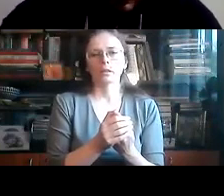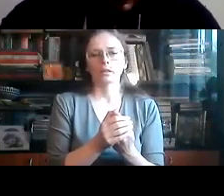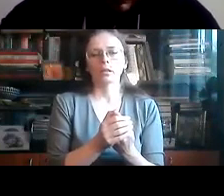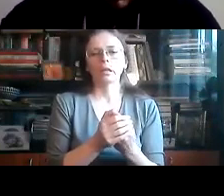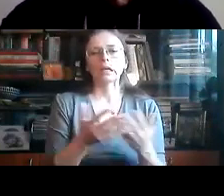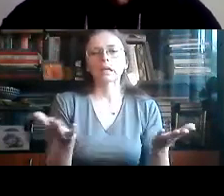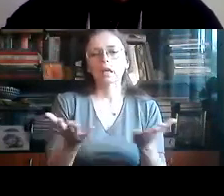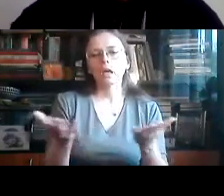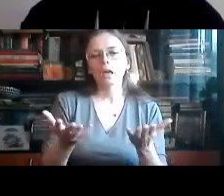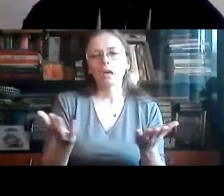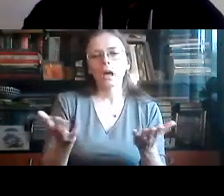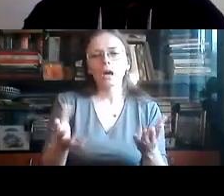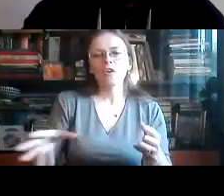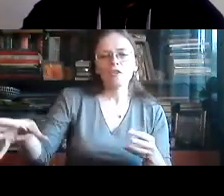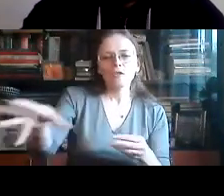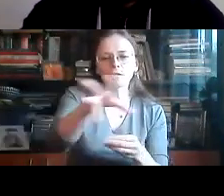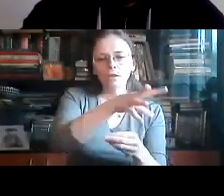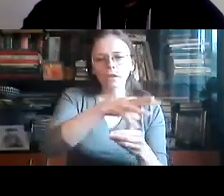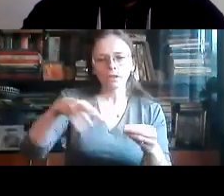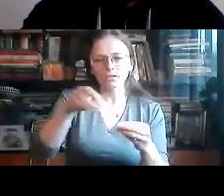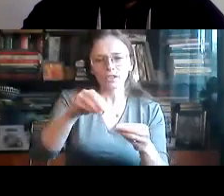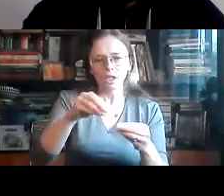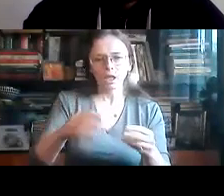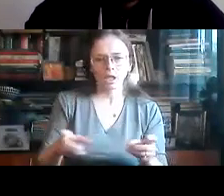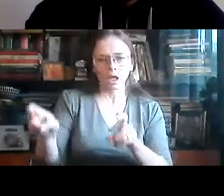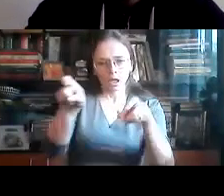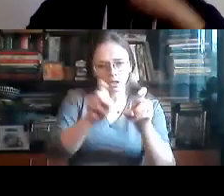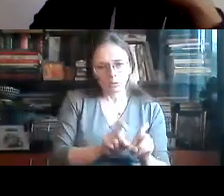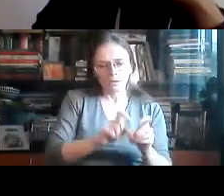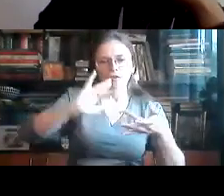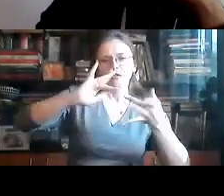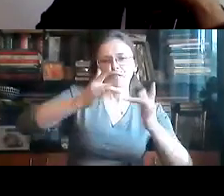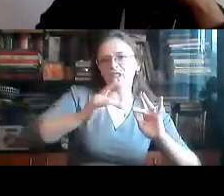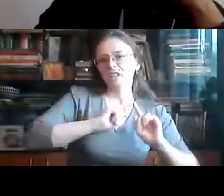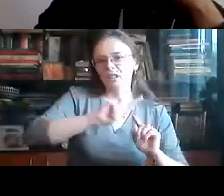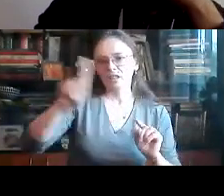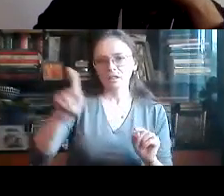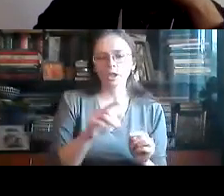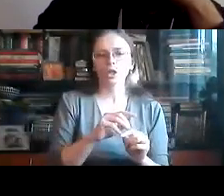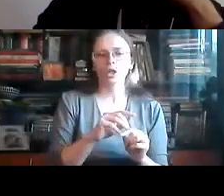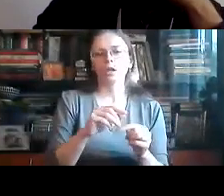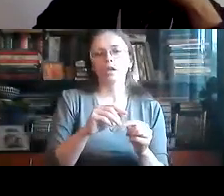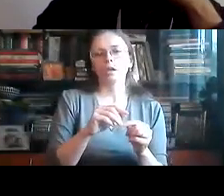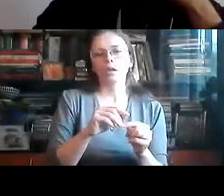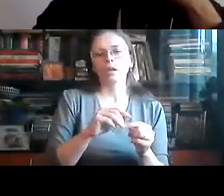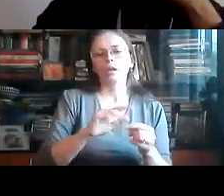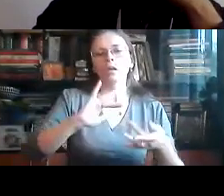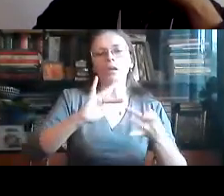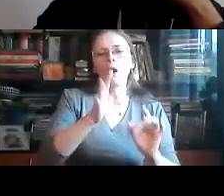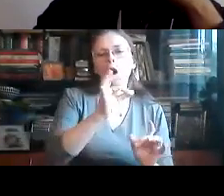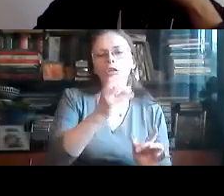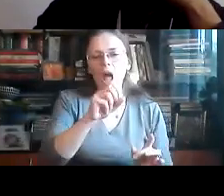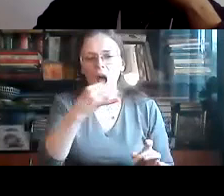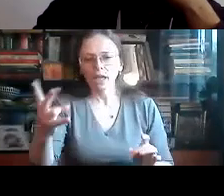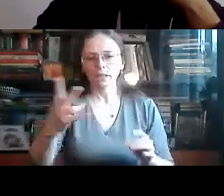в интернет, переместились в Zoom, как мы сегодня, еще в другие платформы, в Telegram и куда угодно, и театр, собственно,